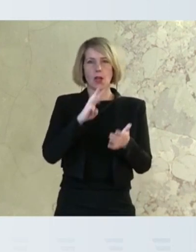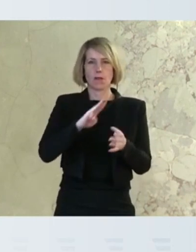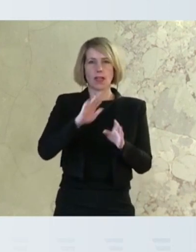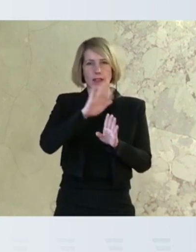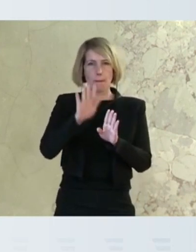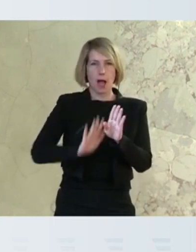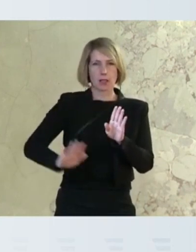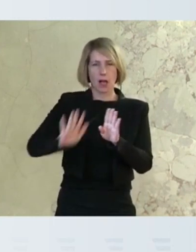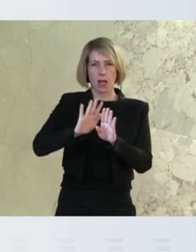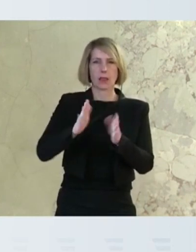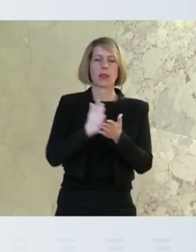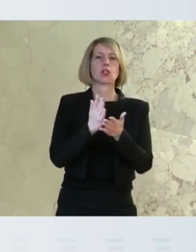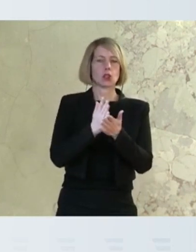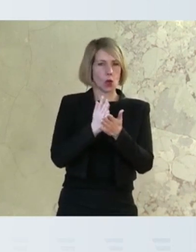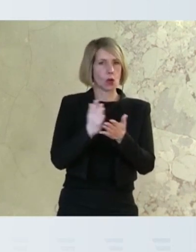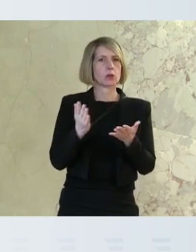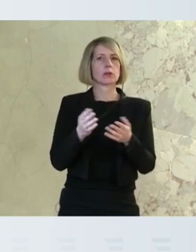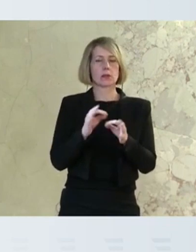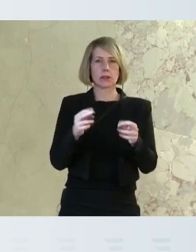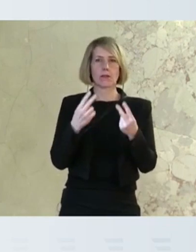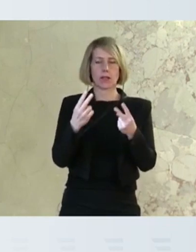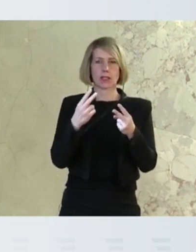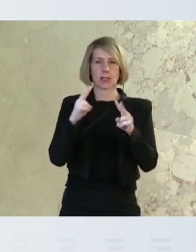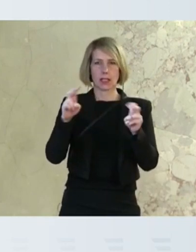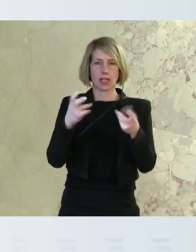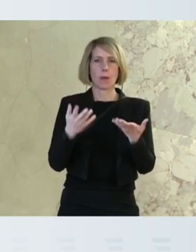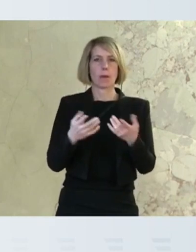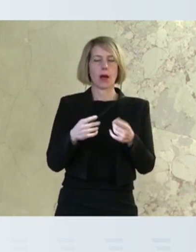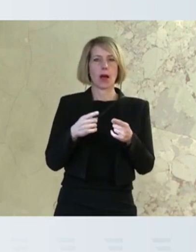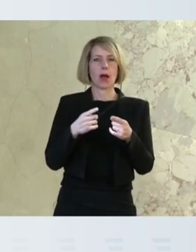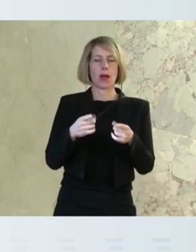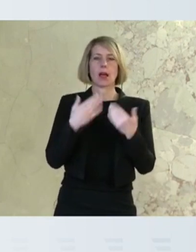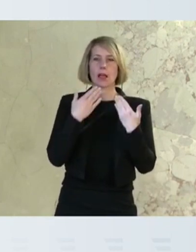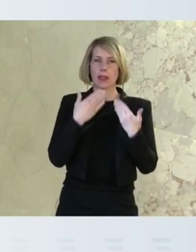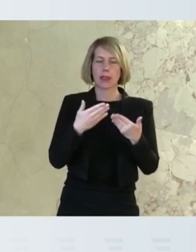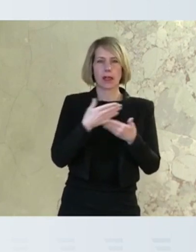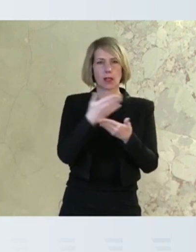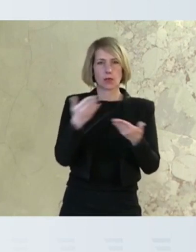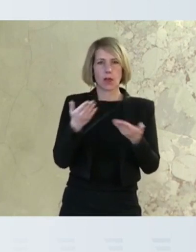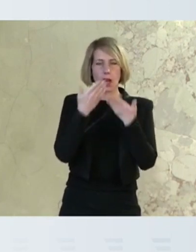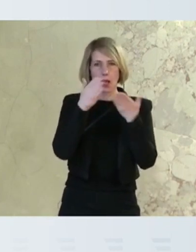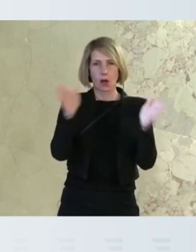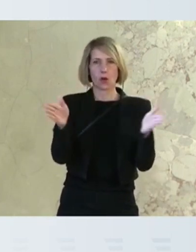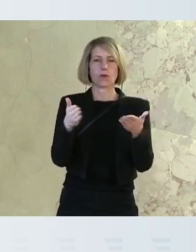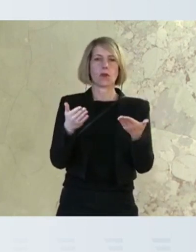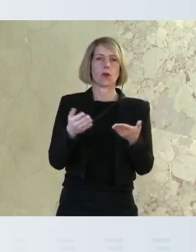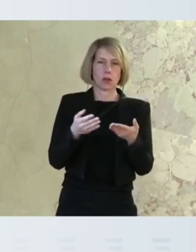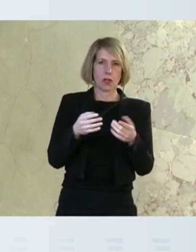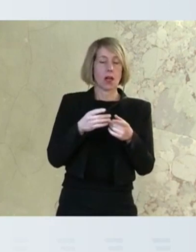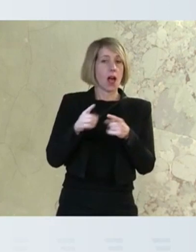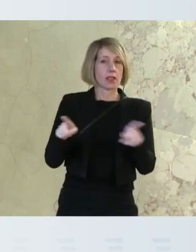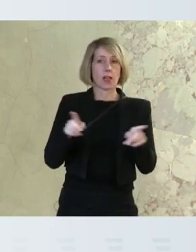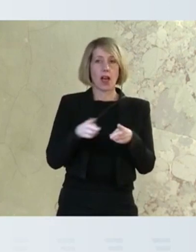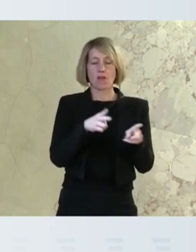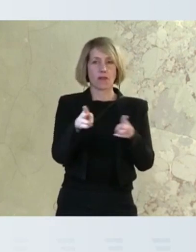gjithmonë themi se nuk ka rrugë tjetër veç rrugës europiane. Nëse nuk japim Ballkanit Perëndimor shpresën e antarësimit në BE, shoqëritë